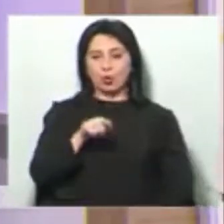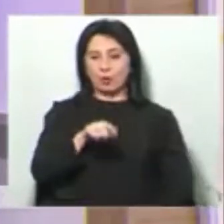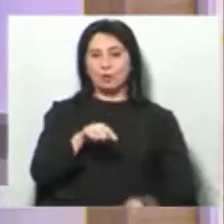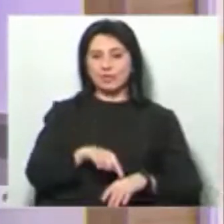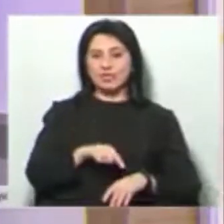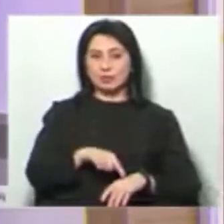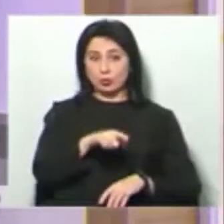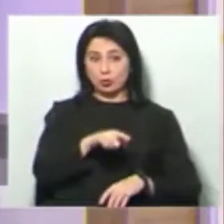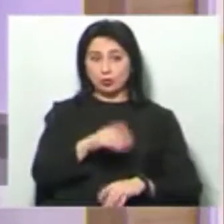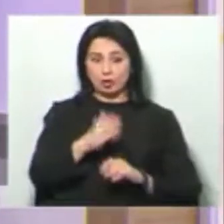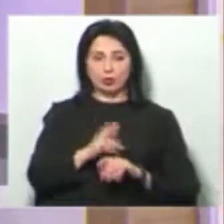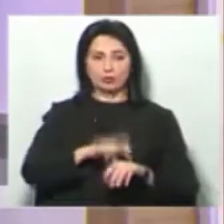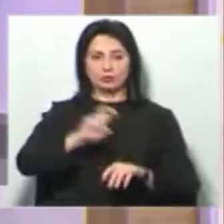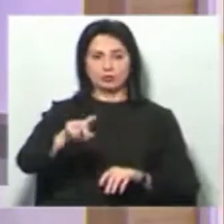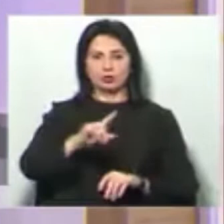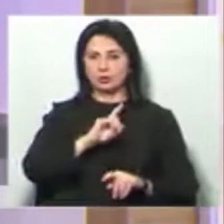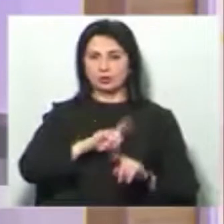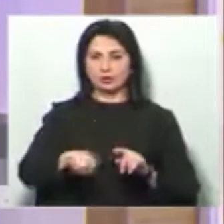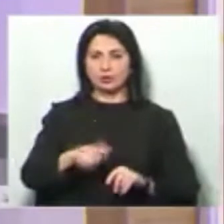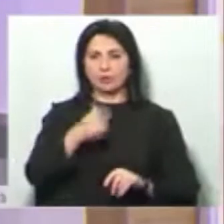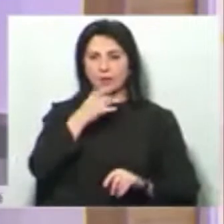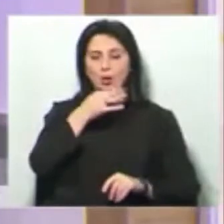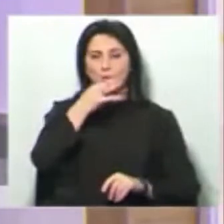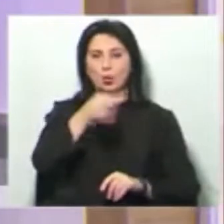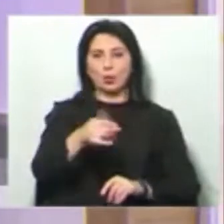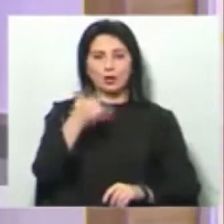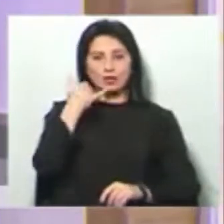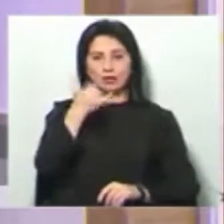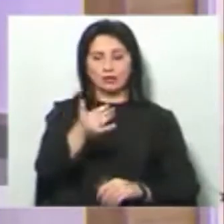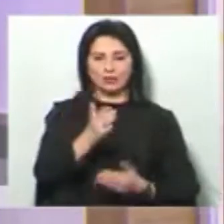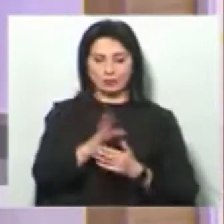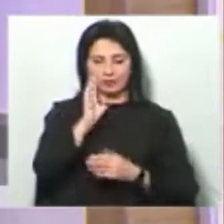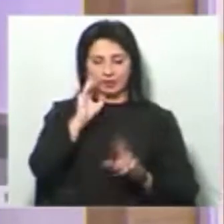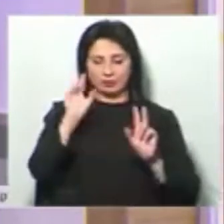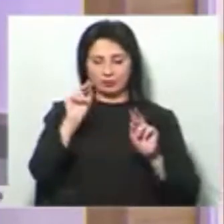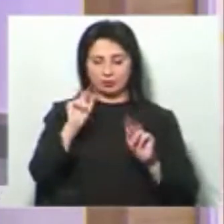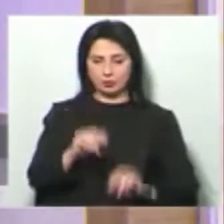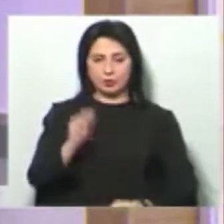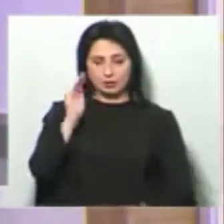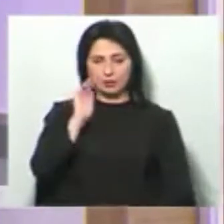სიმპტომებს მიაქცევს ყურადღებას და მაყურებელს უპასუხოთ პირდაპირ ეთერში. დილა მშვიდობისა,